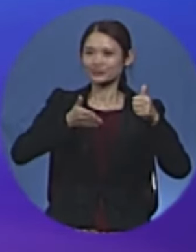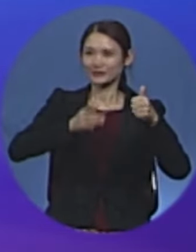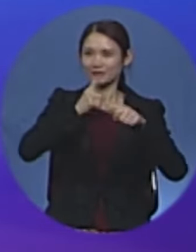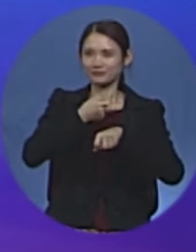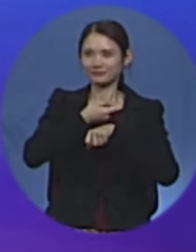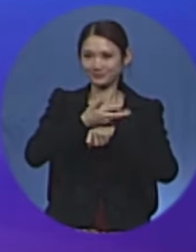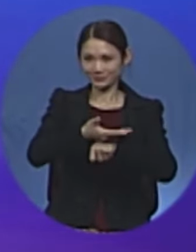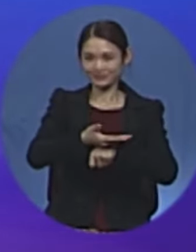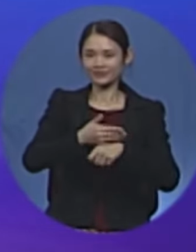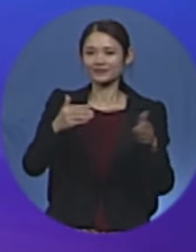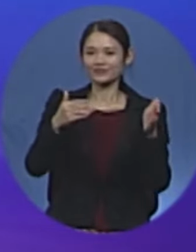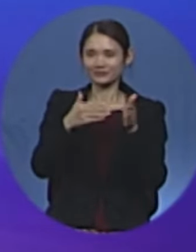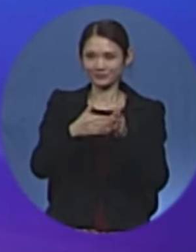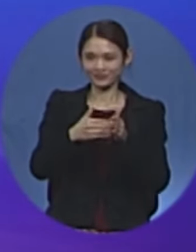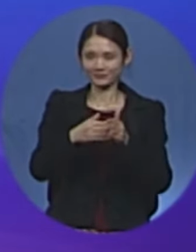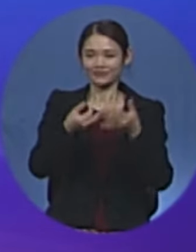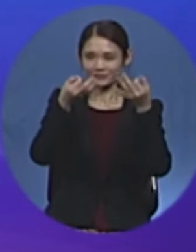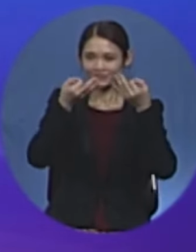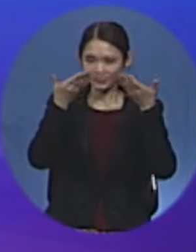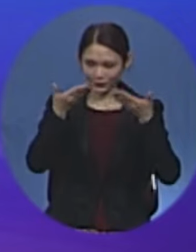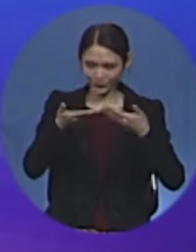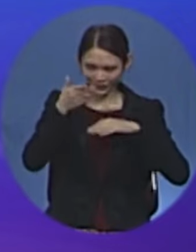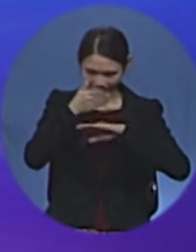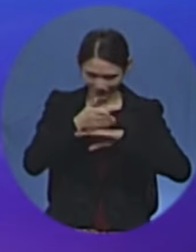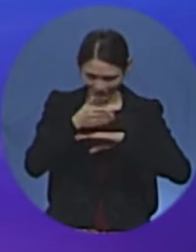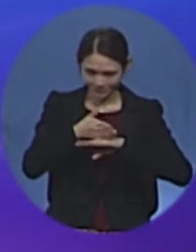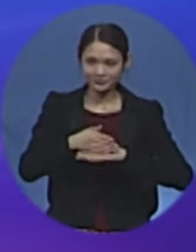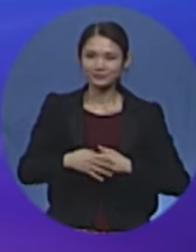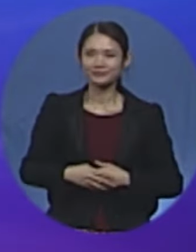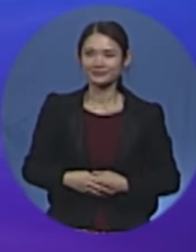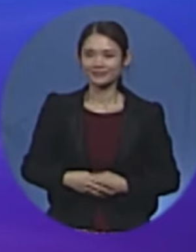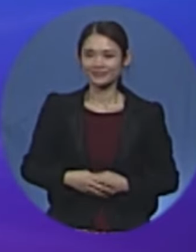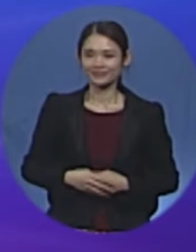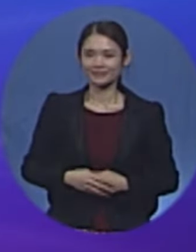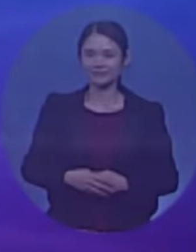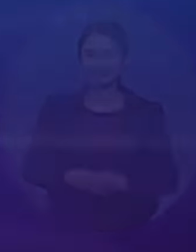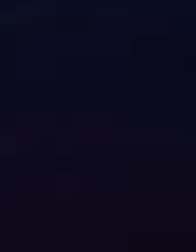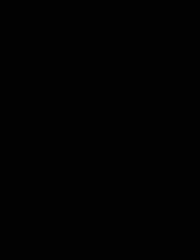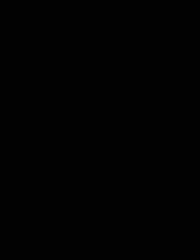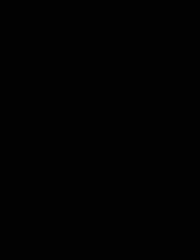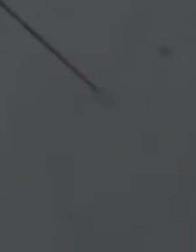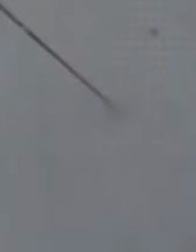이상으로 복지TV 뉴스를 마칩니다. 시청해주신 여러분 고맙습니다.